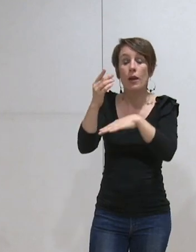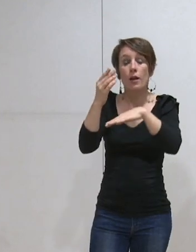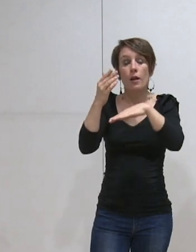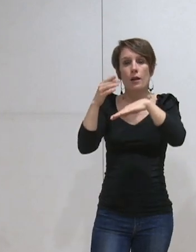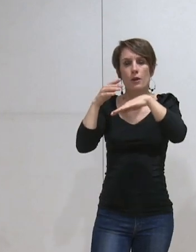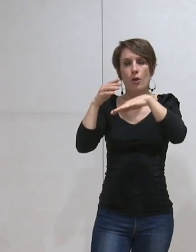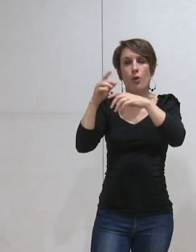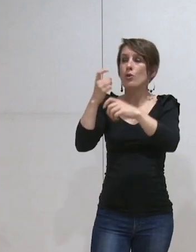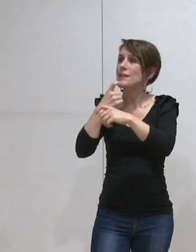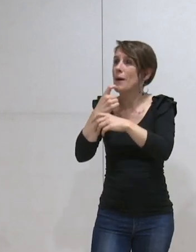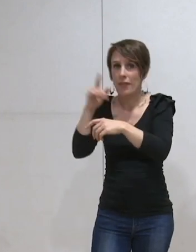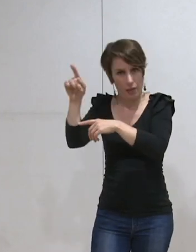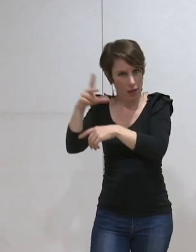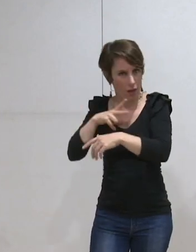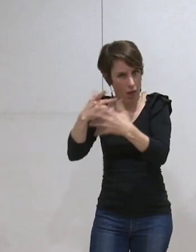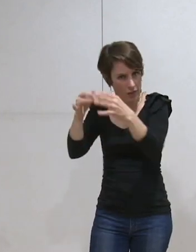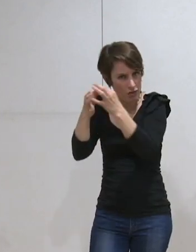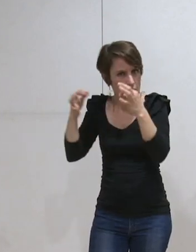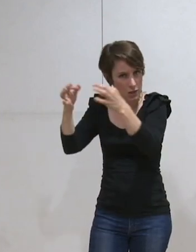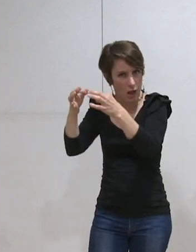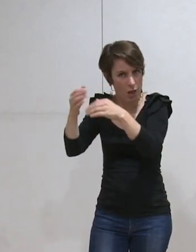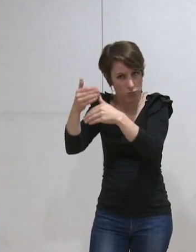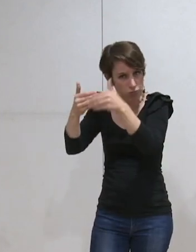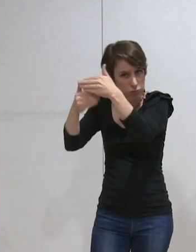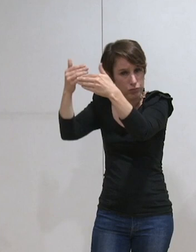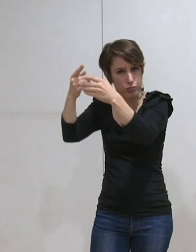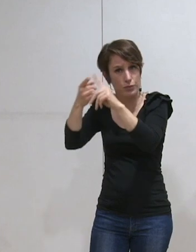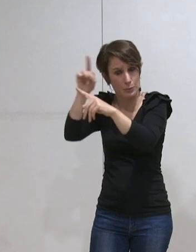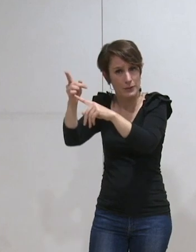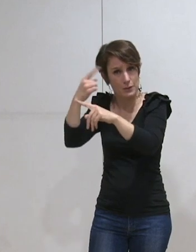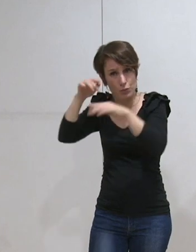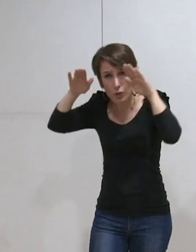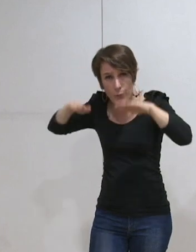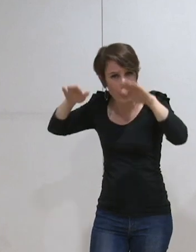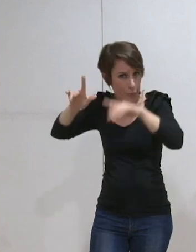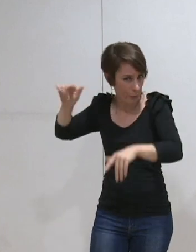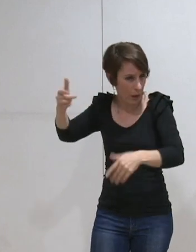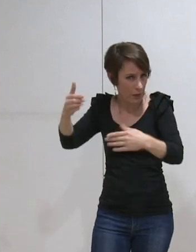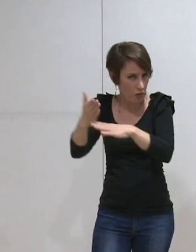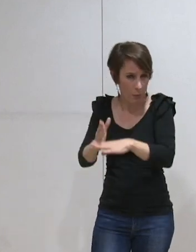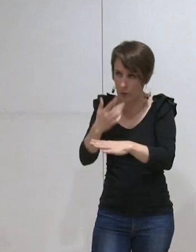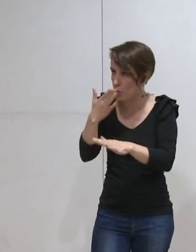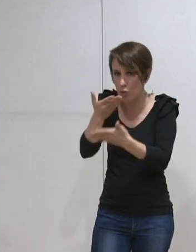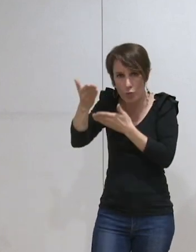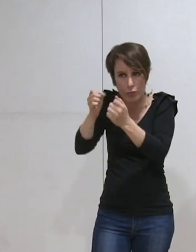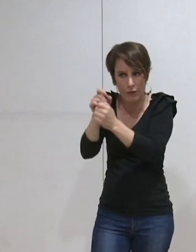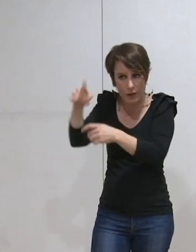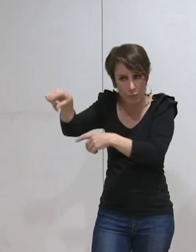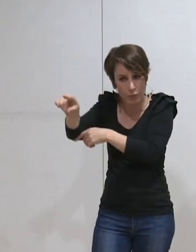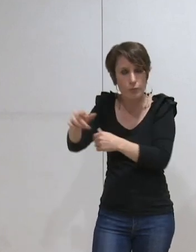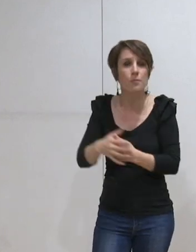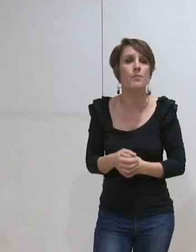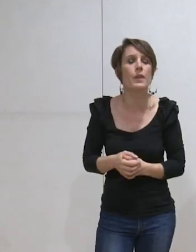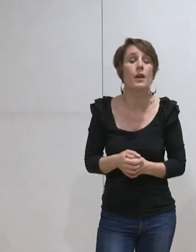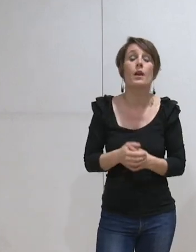d'Er ont déjà un lieu de culte musulman en cours de construction ou en cours d'achèvement enfin la municipalité considère